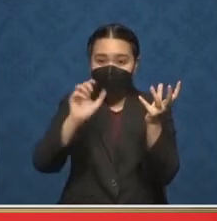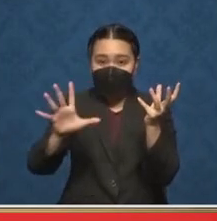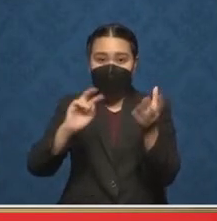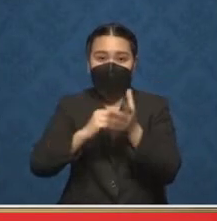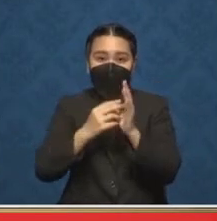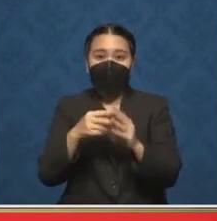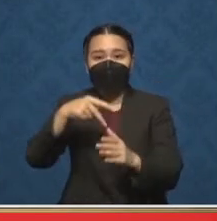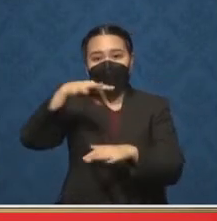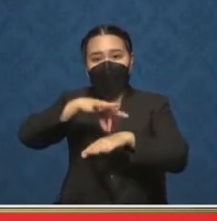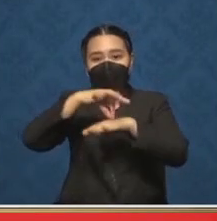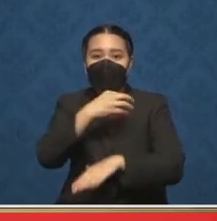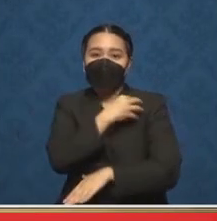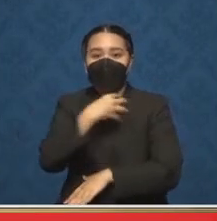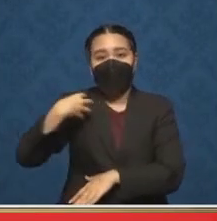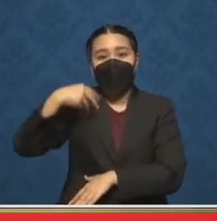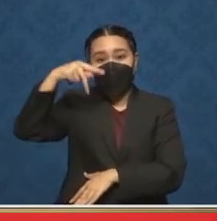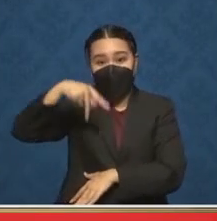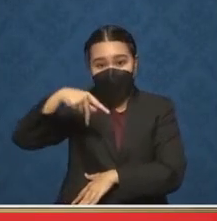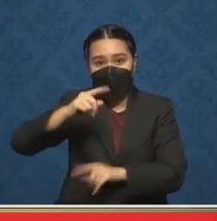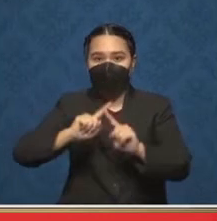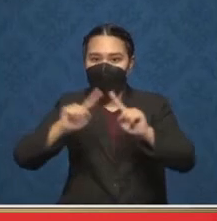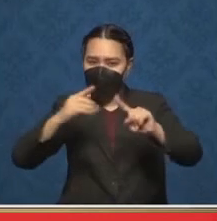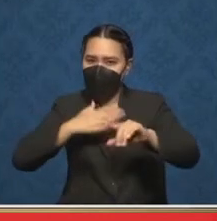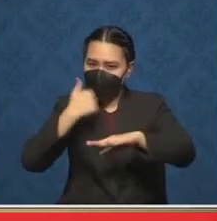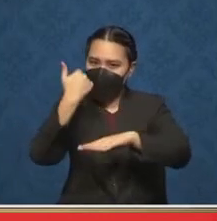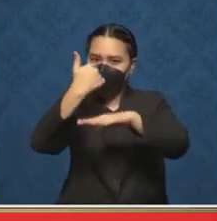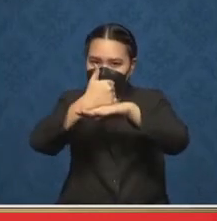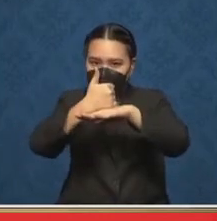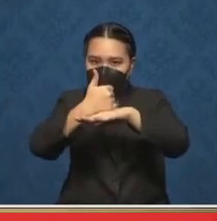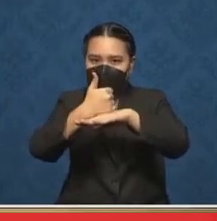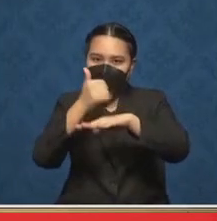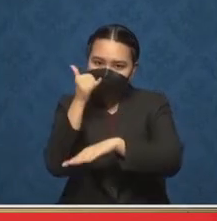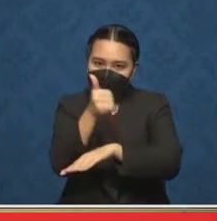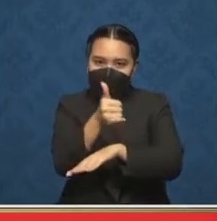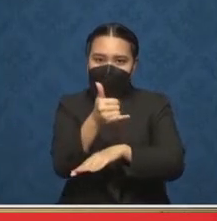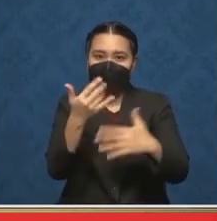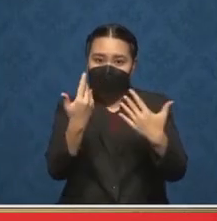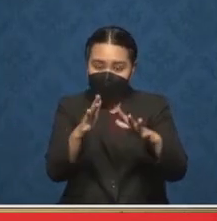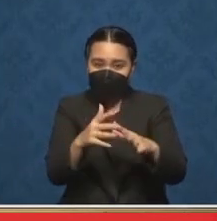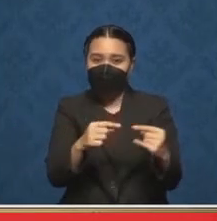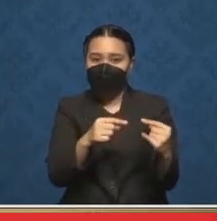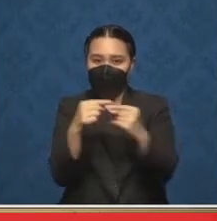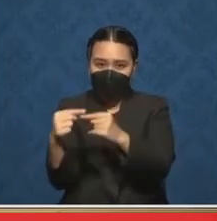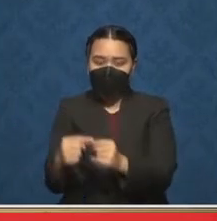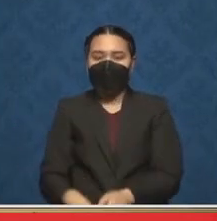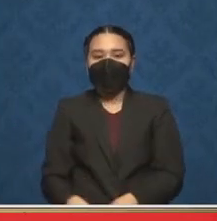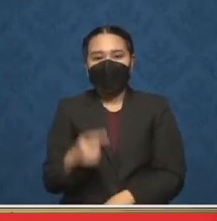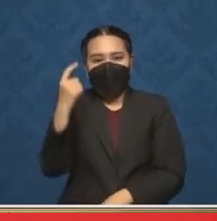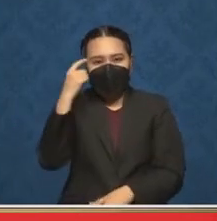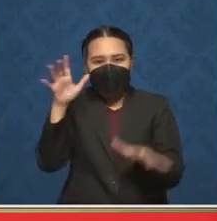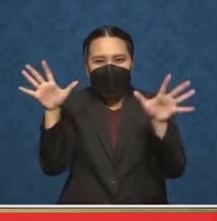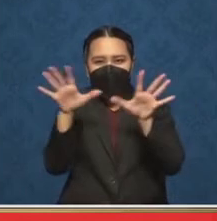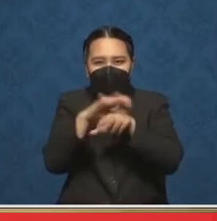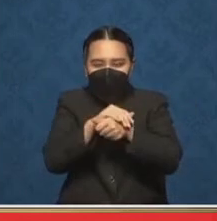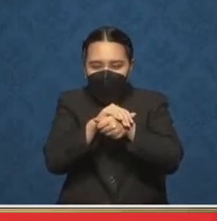Fur dernierแต่เราส่งระดับนี้ไปด้วยและขขพิศสงเกตและไม่หมอสมปากกต่อมาก็คือไปแบล ลรอ